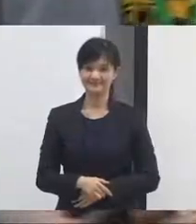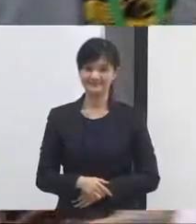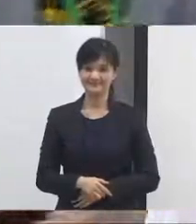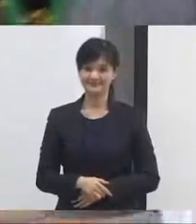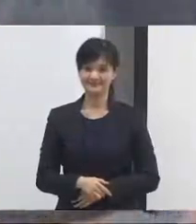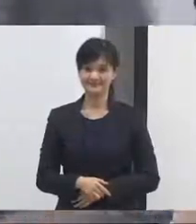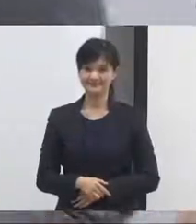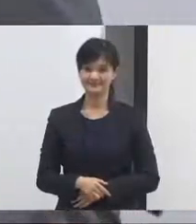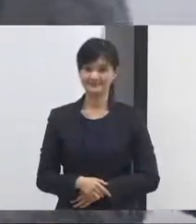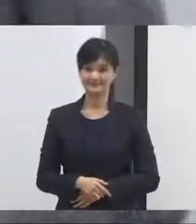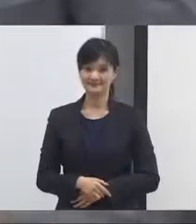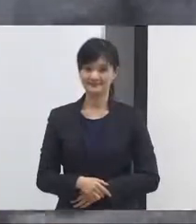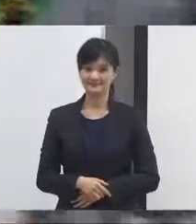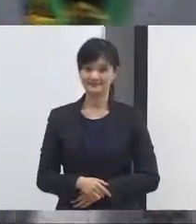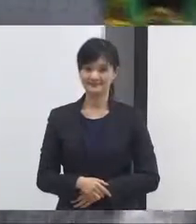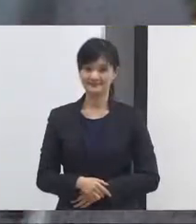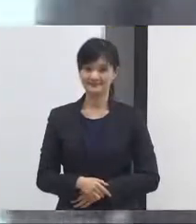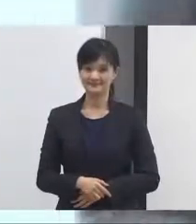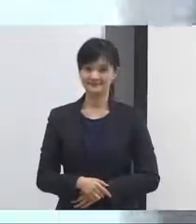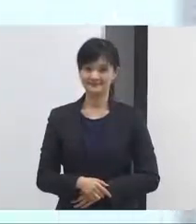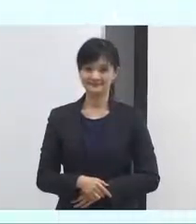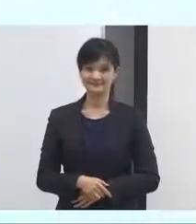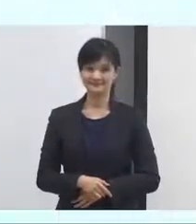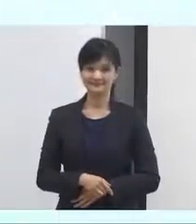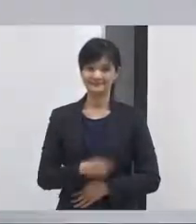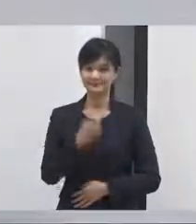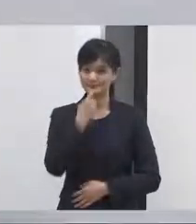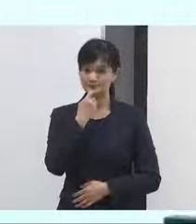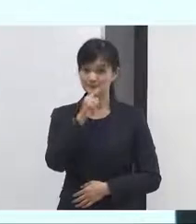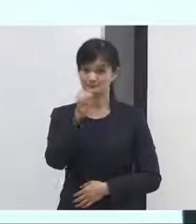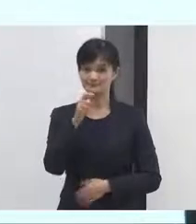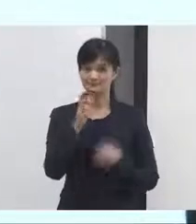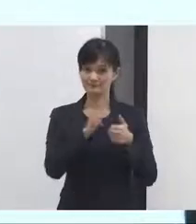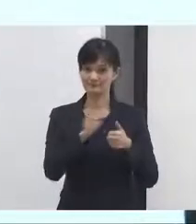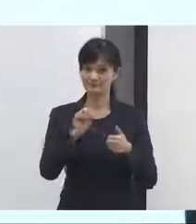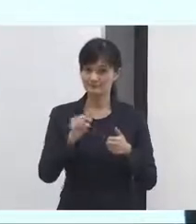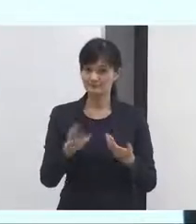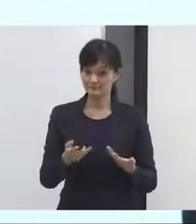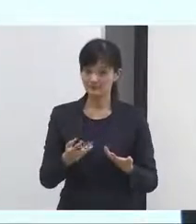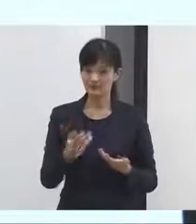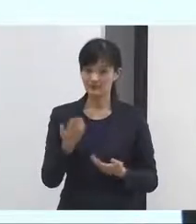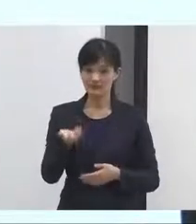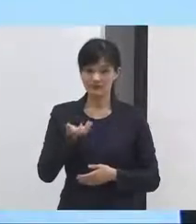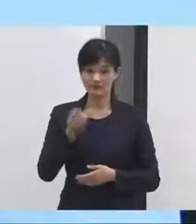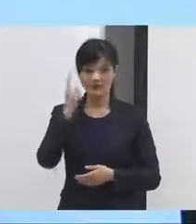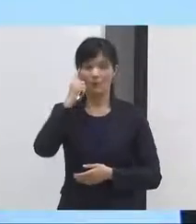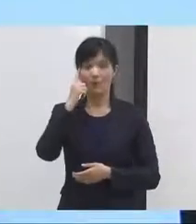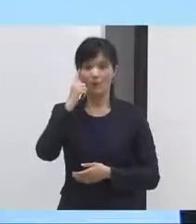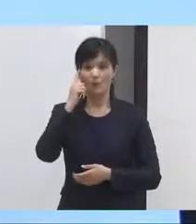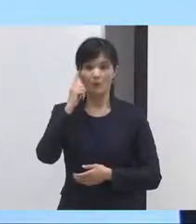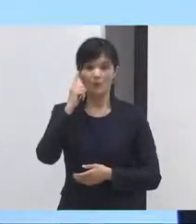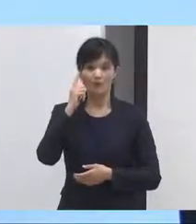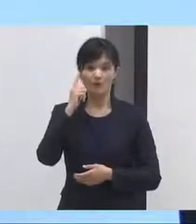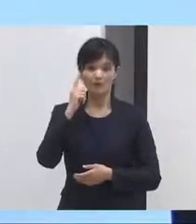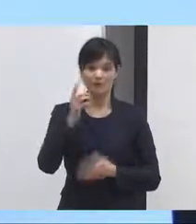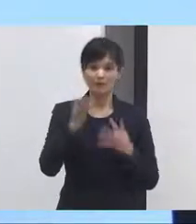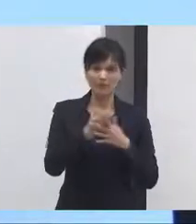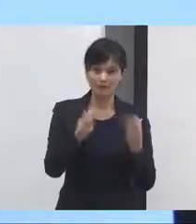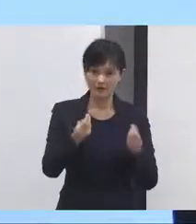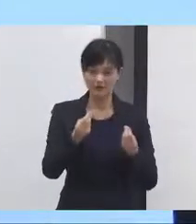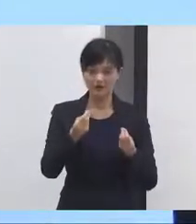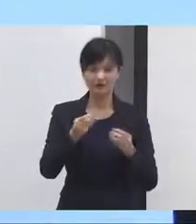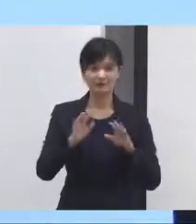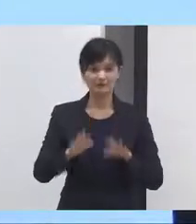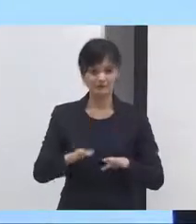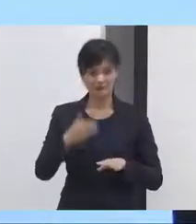来 ，Slido 有问题了吗？哎，我刚想到很多想讲，但因为没有插嘴，所以现在都忘了。